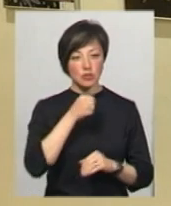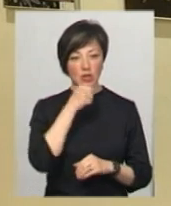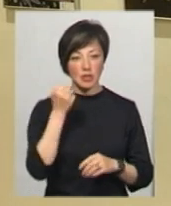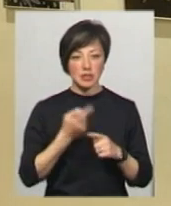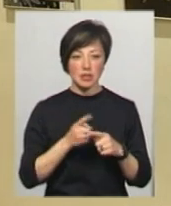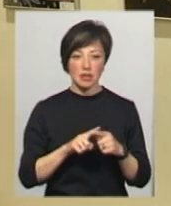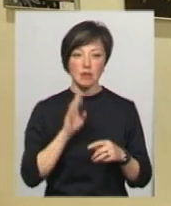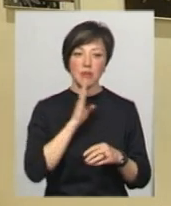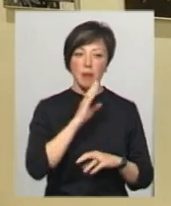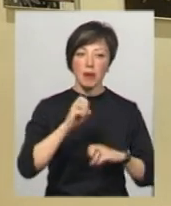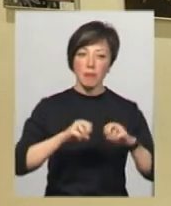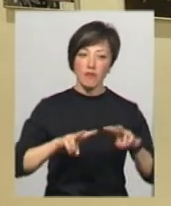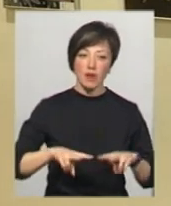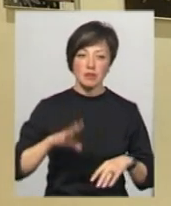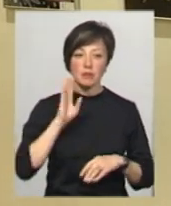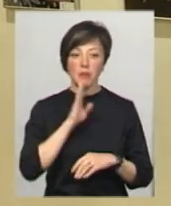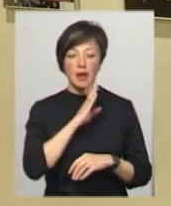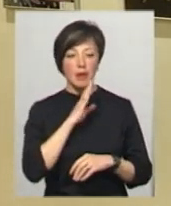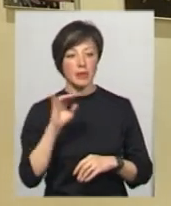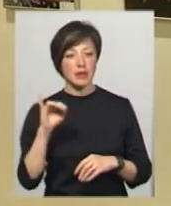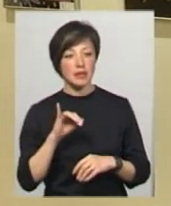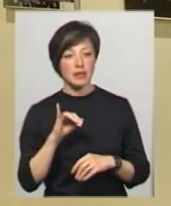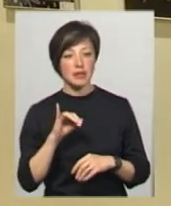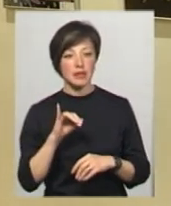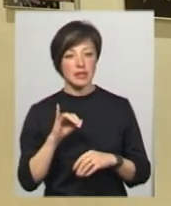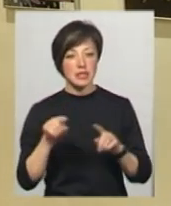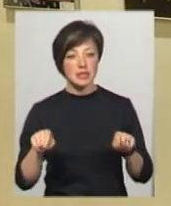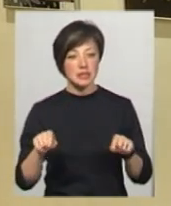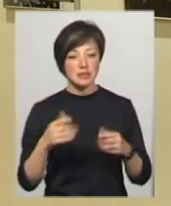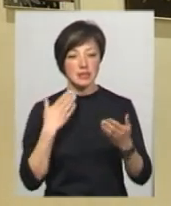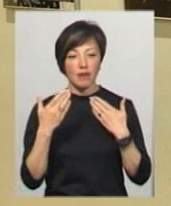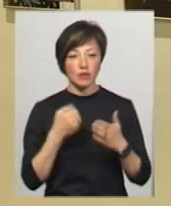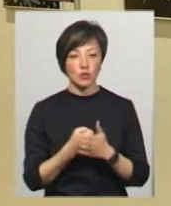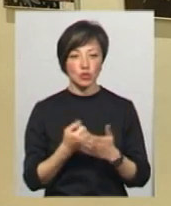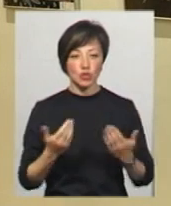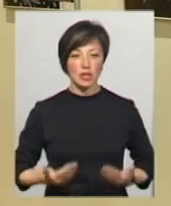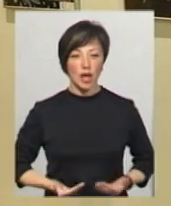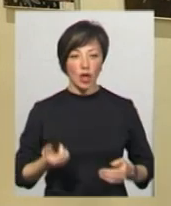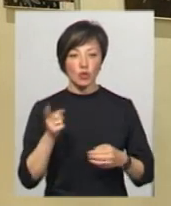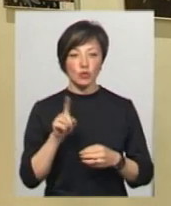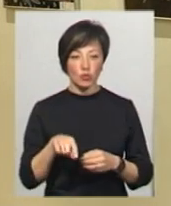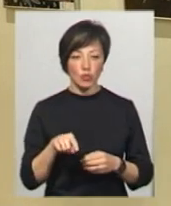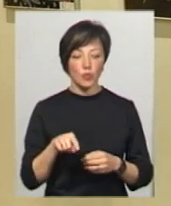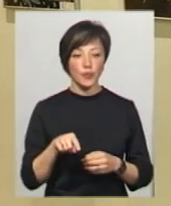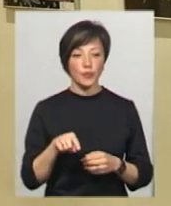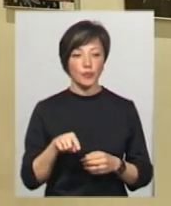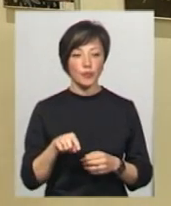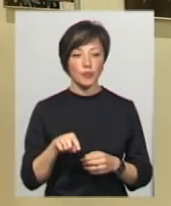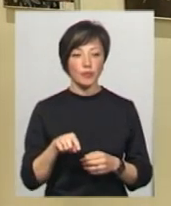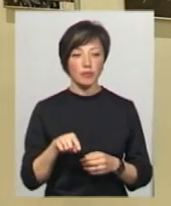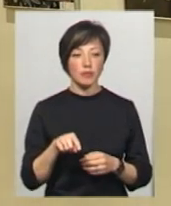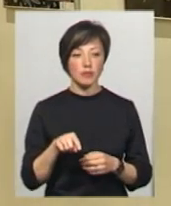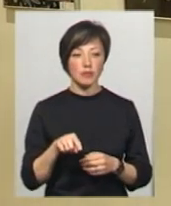це мама і професія, мама і становлення до життя, і тому ставлення до життя. І